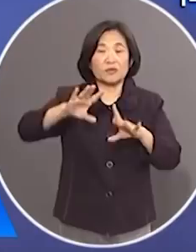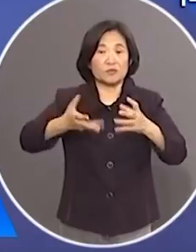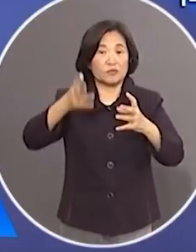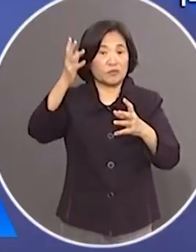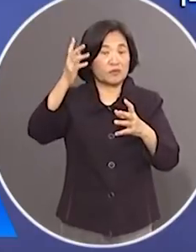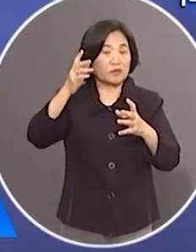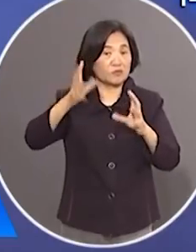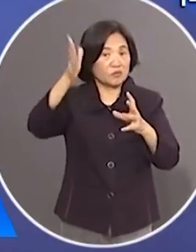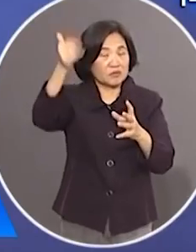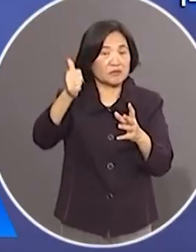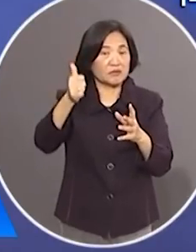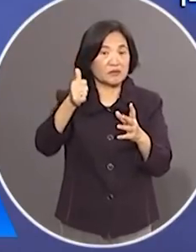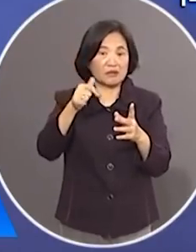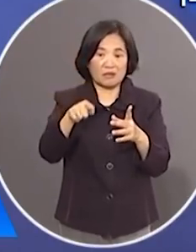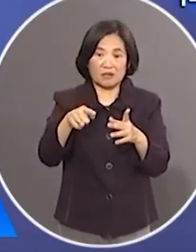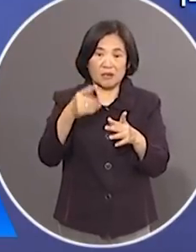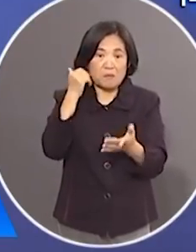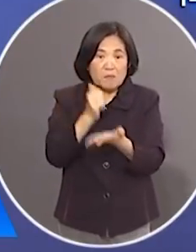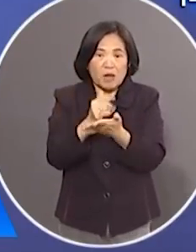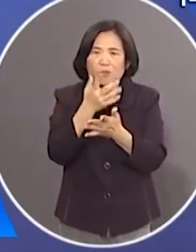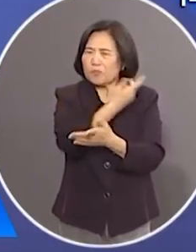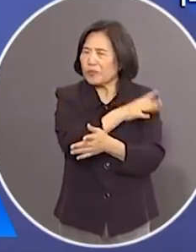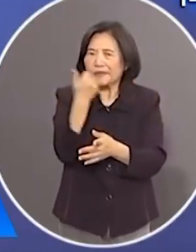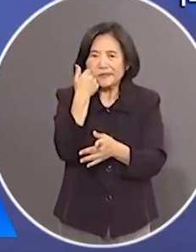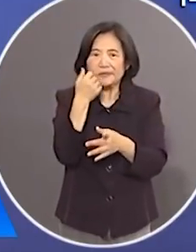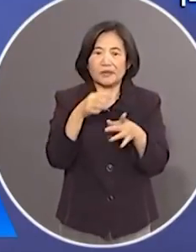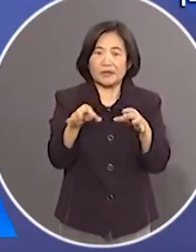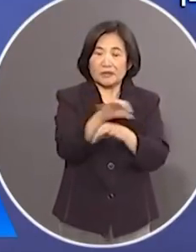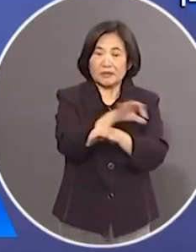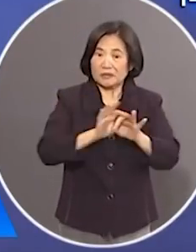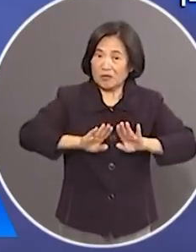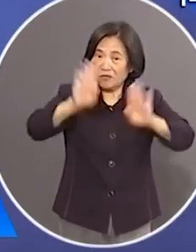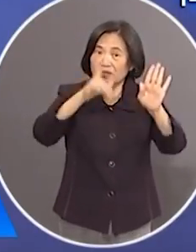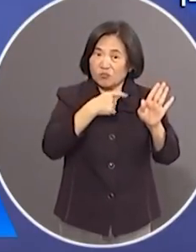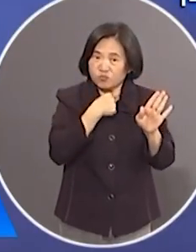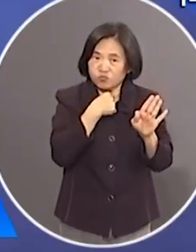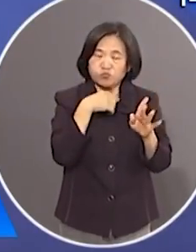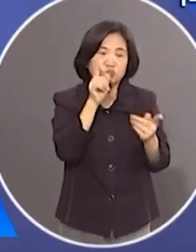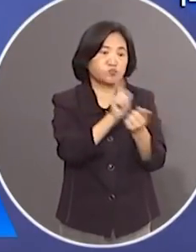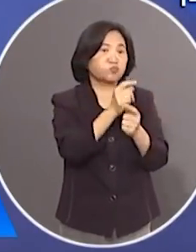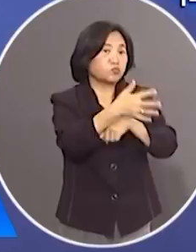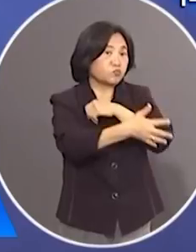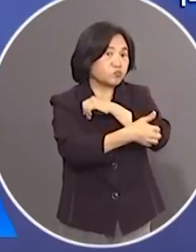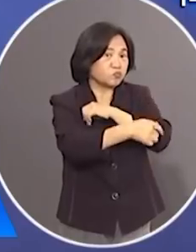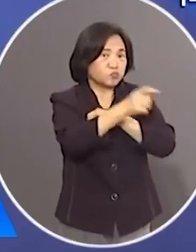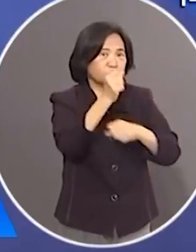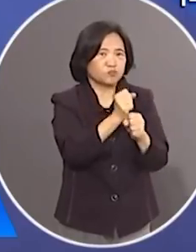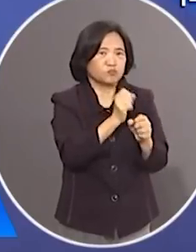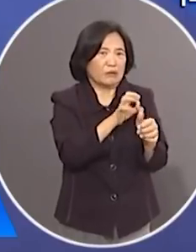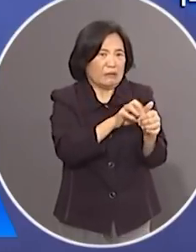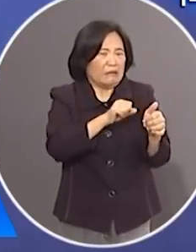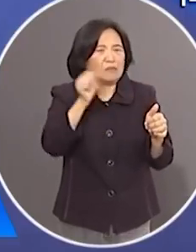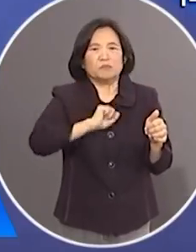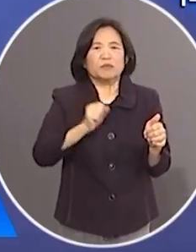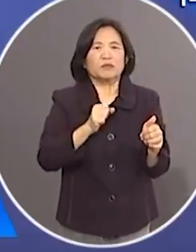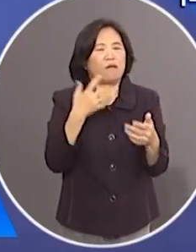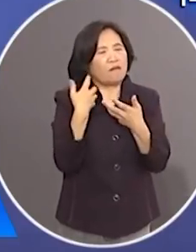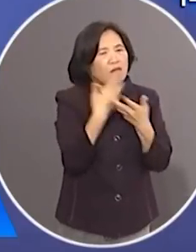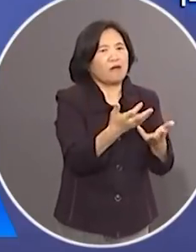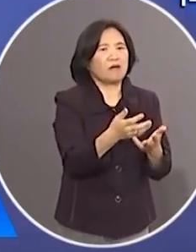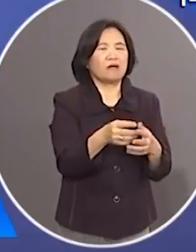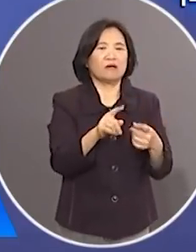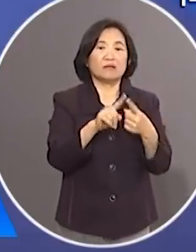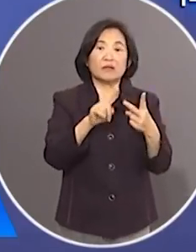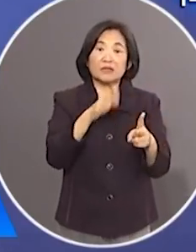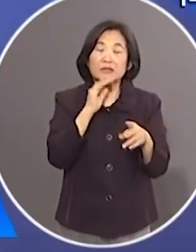对经济的发展不能够建立在剥削劳工的身上。其实人跟人的交往是三种，一个是嘴对